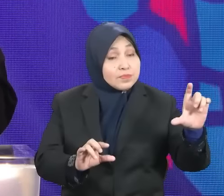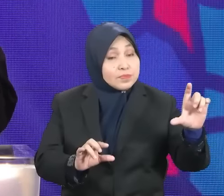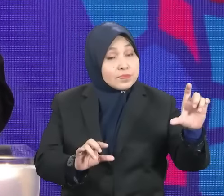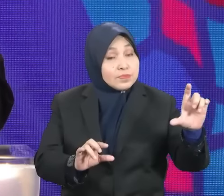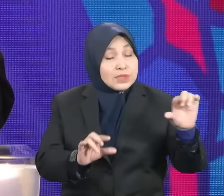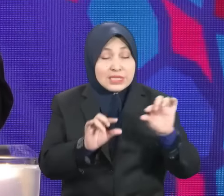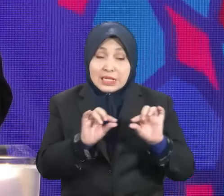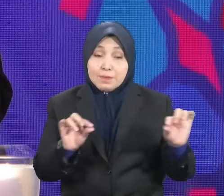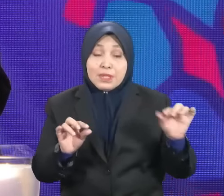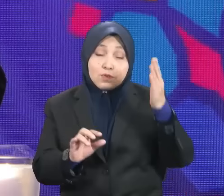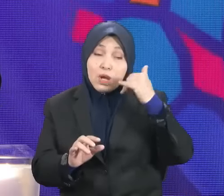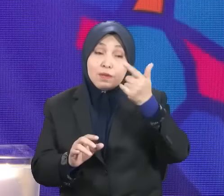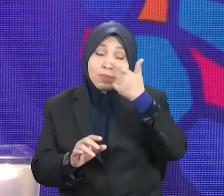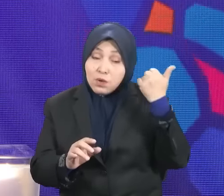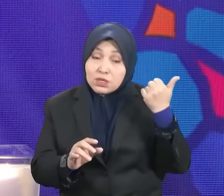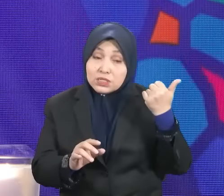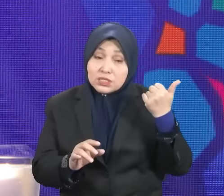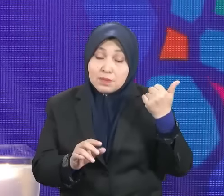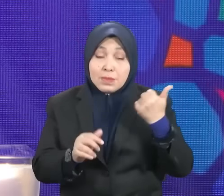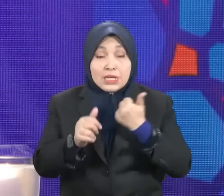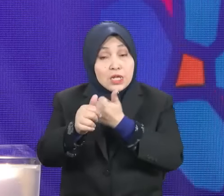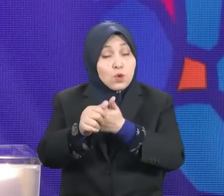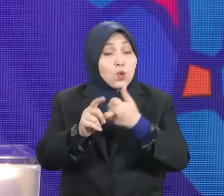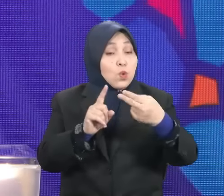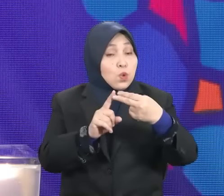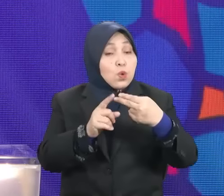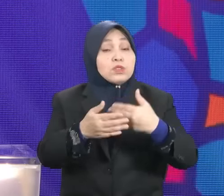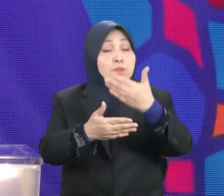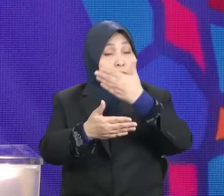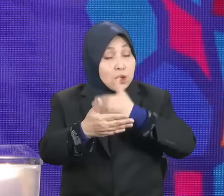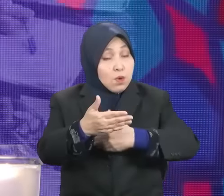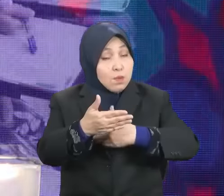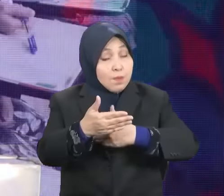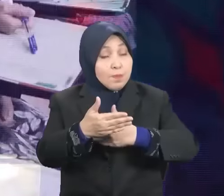tipis sebab Apa sebab mengikut huruf sebelum